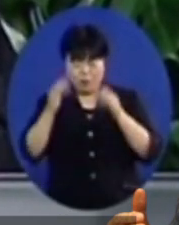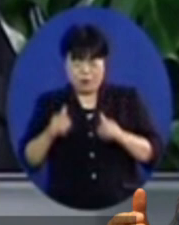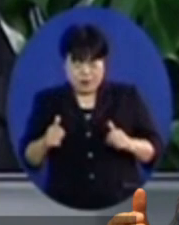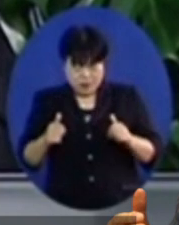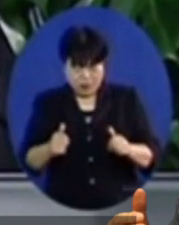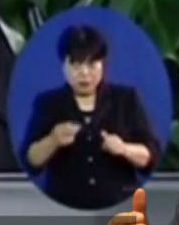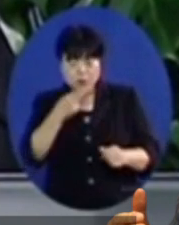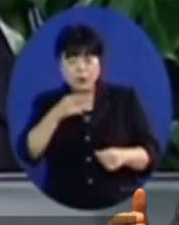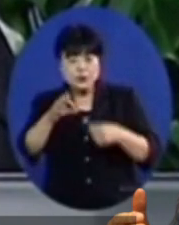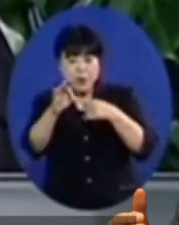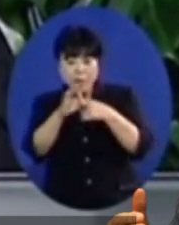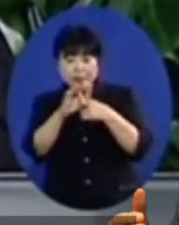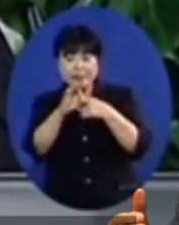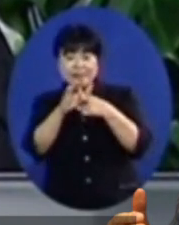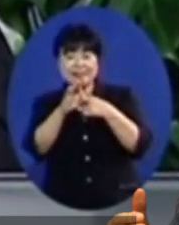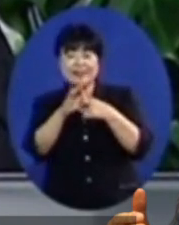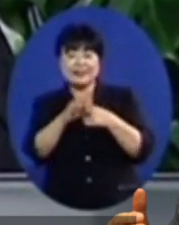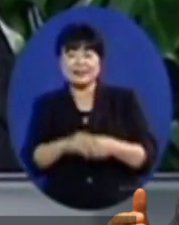안 했으면